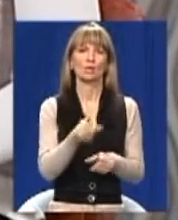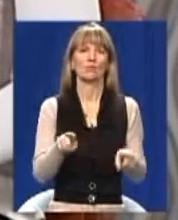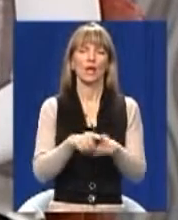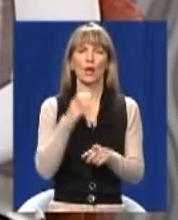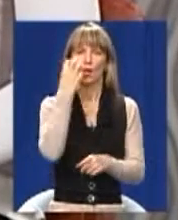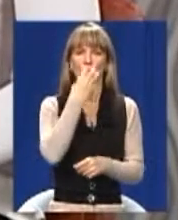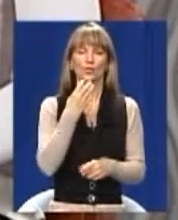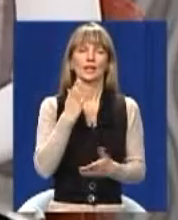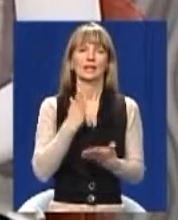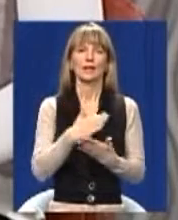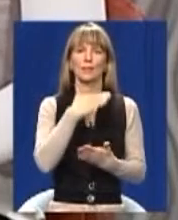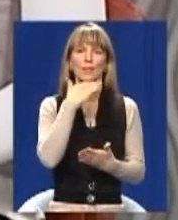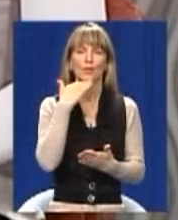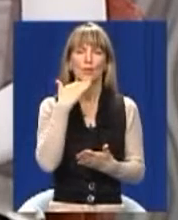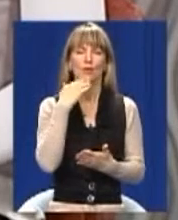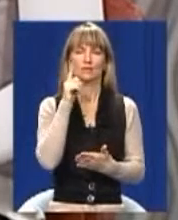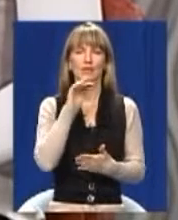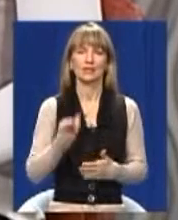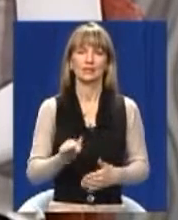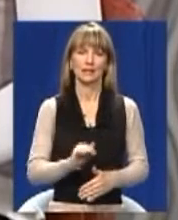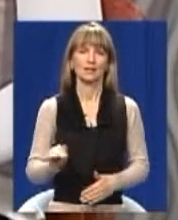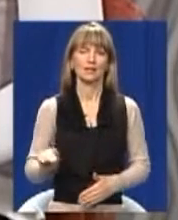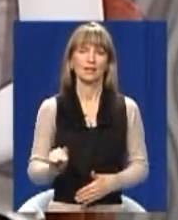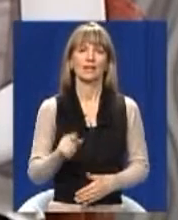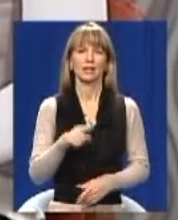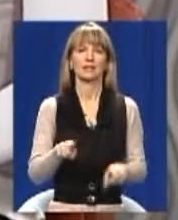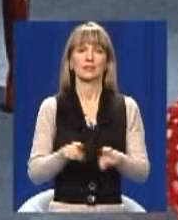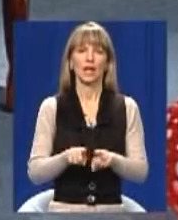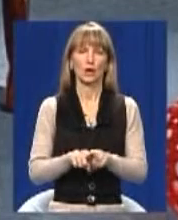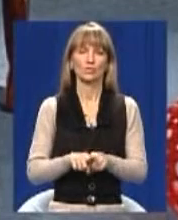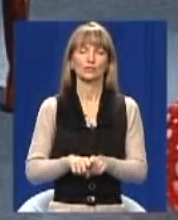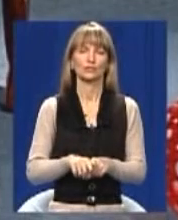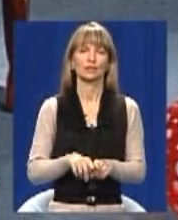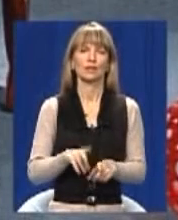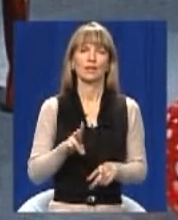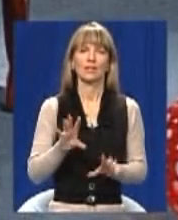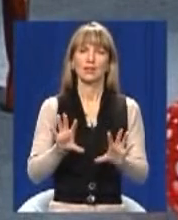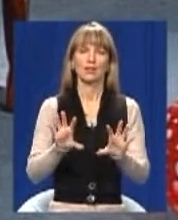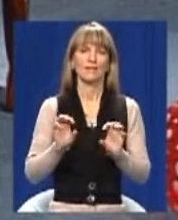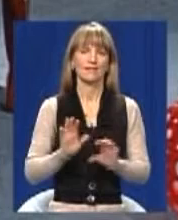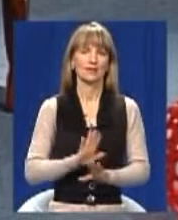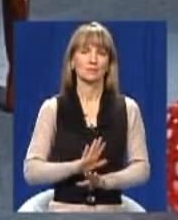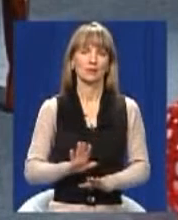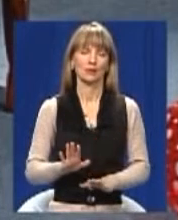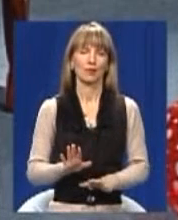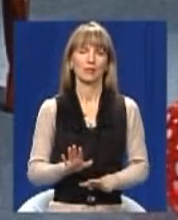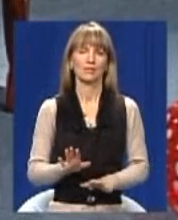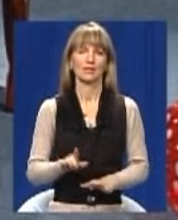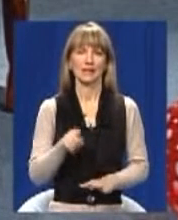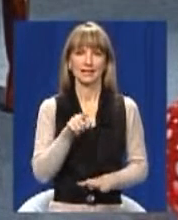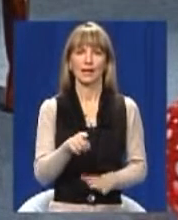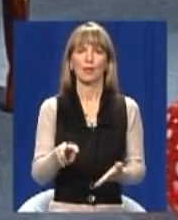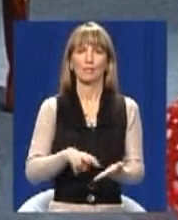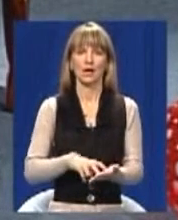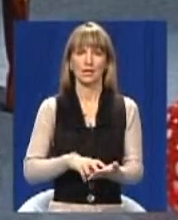клоуни. Дуже багато як і малих дітей, так і дорослих, їх також не дуже сприймає, як їх